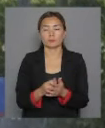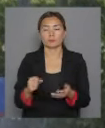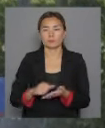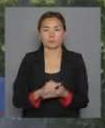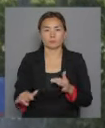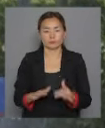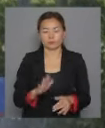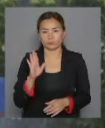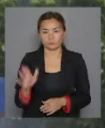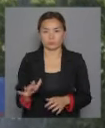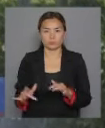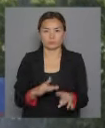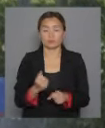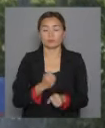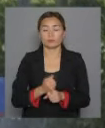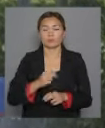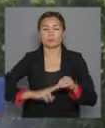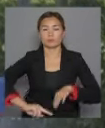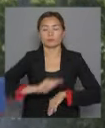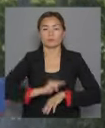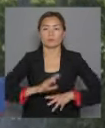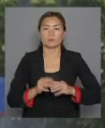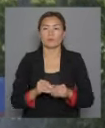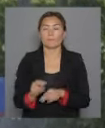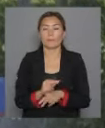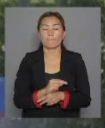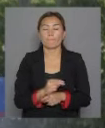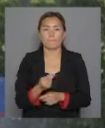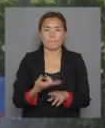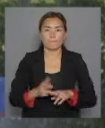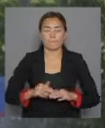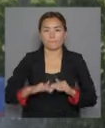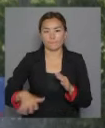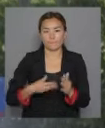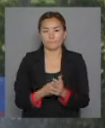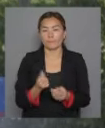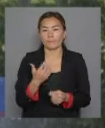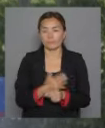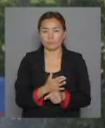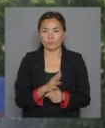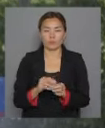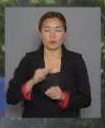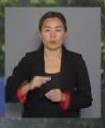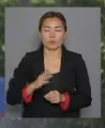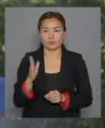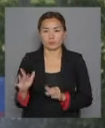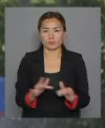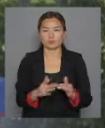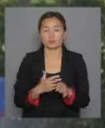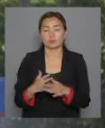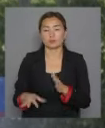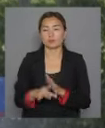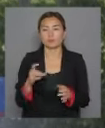соответствующие средства и проводятся тендерные процедуры. На ремонт и обслуживание этих дворов выделены средства, и эти работы будут проведены после